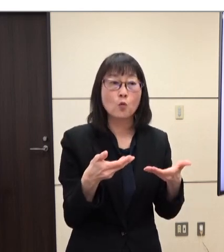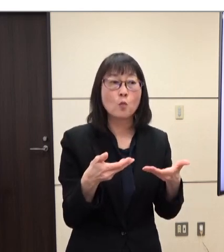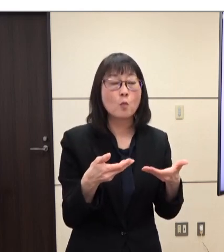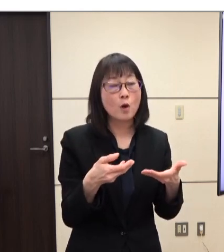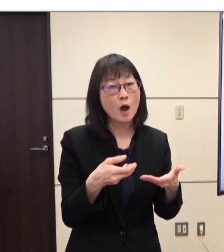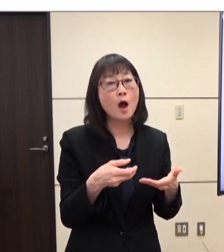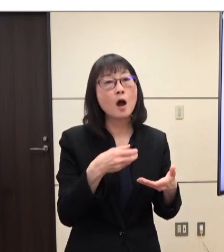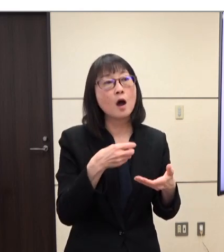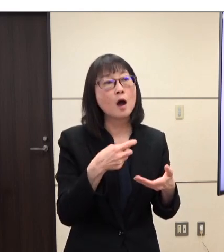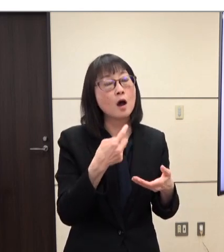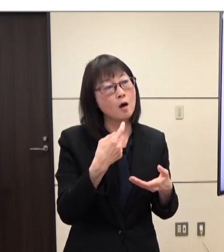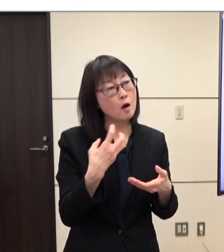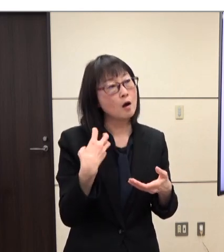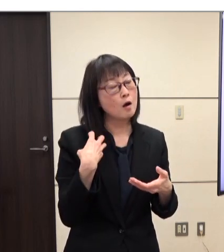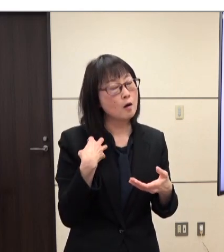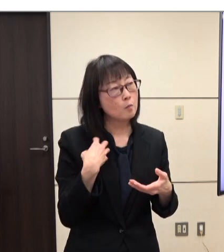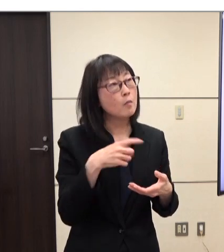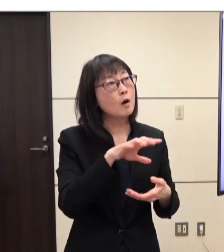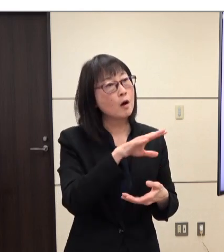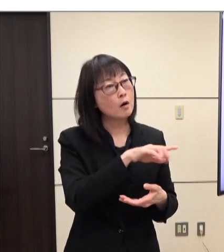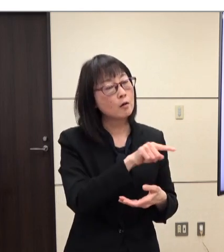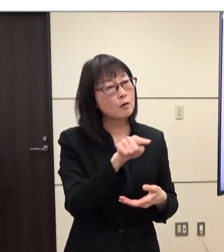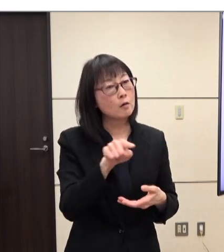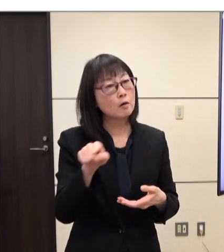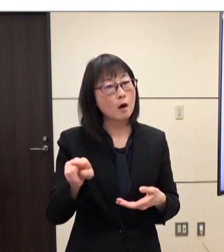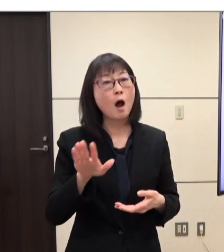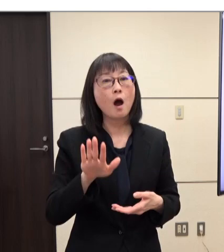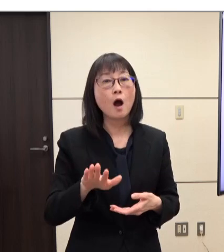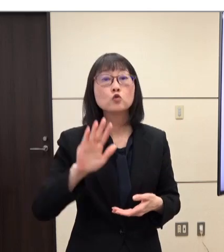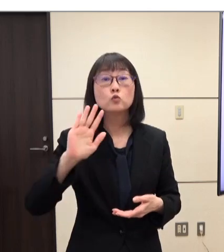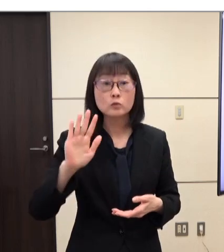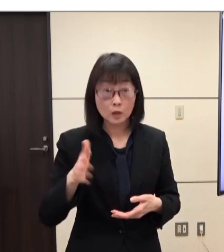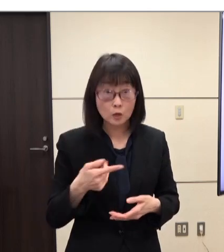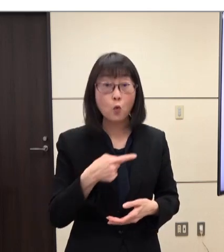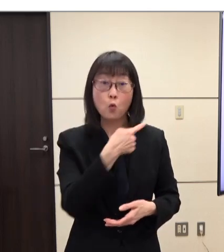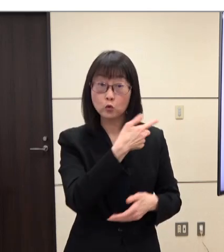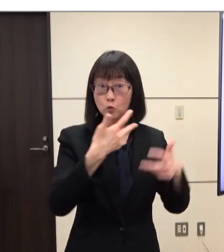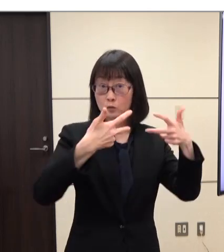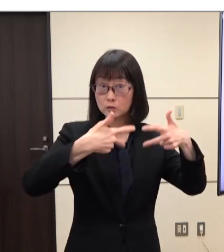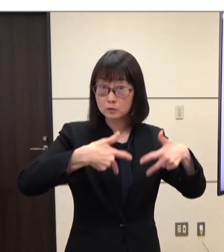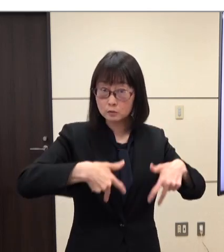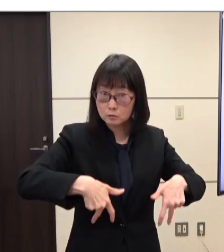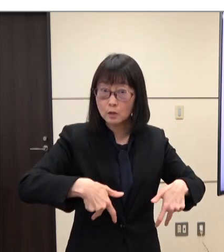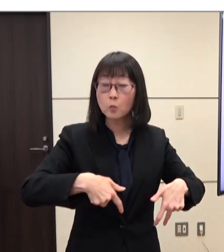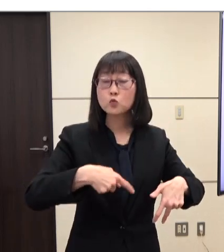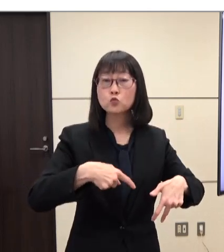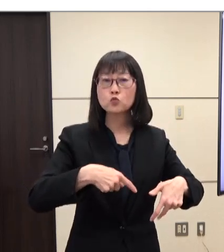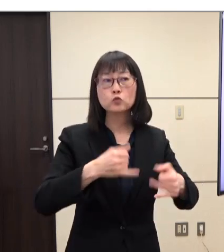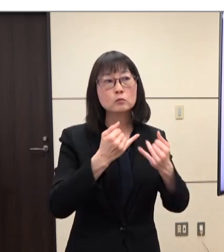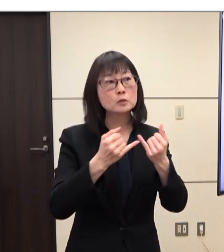は私としては承知しておりますけれども、まあ、この手の類でやっているところは知りません。